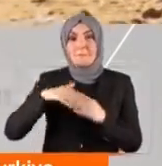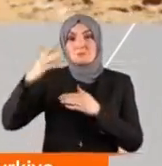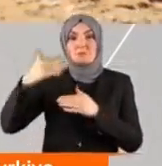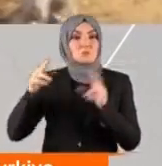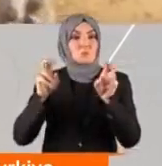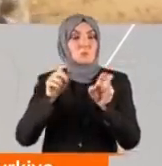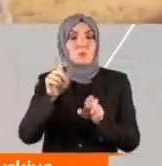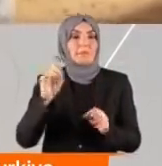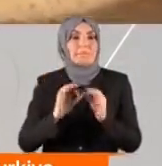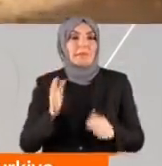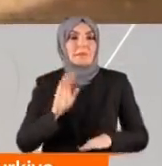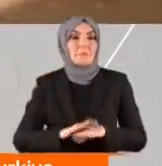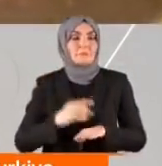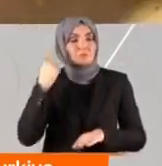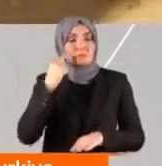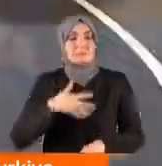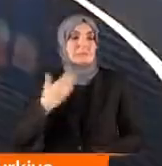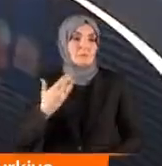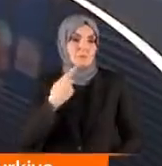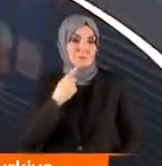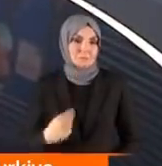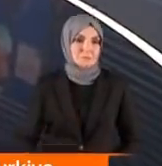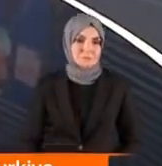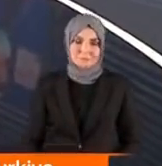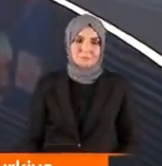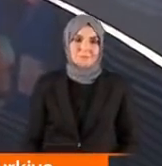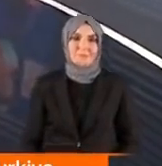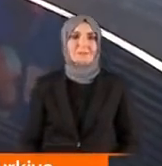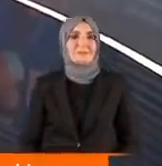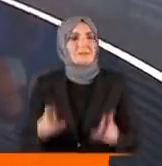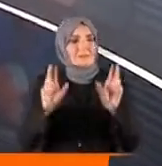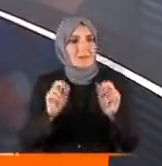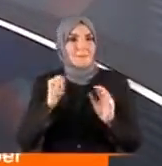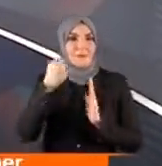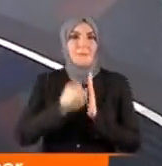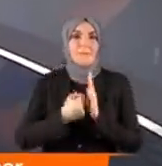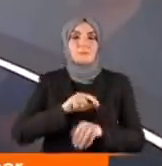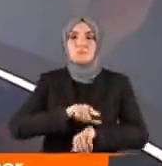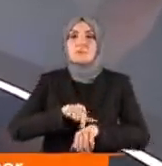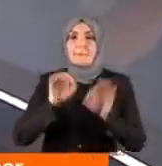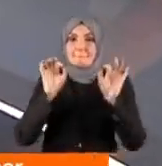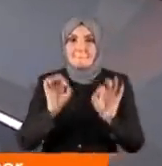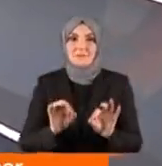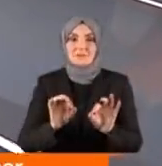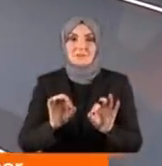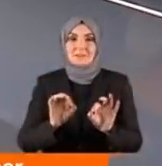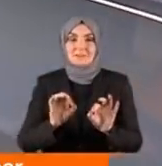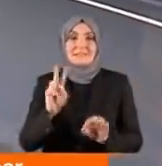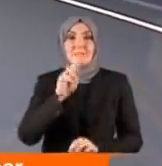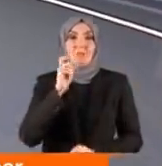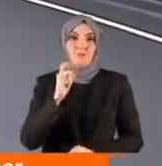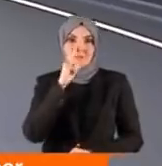yaptıklarını Düşünmek bile istemiyoruz tam kapanma sürecinin başladığı 29 insan akşamından bu yana